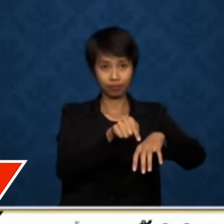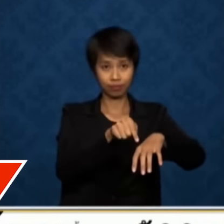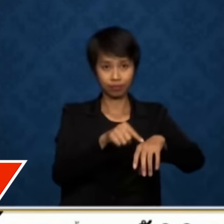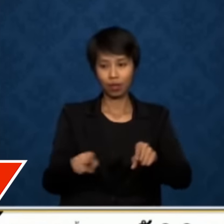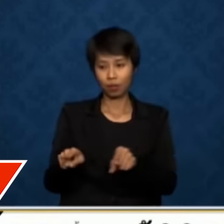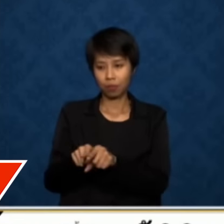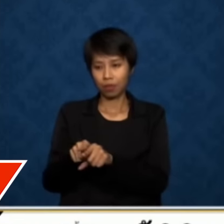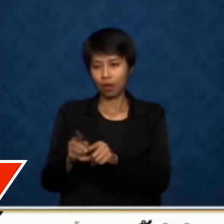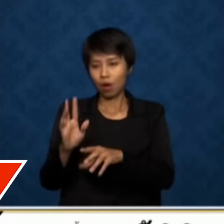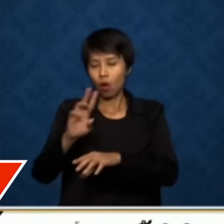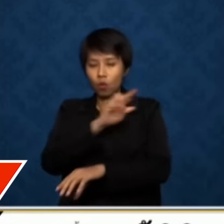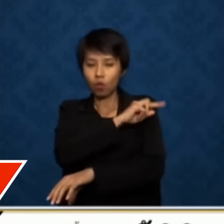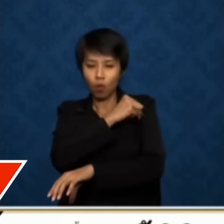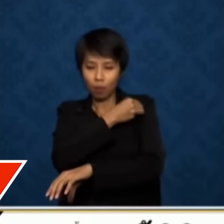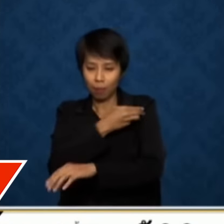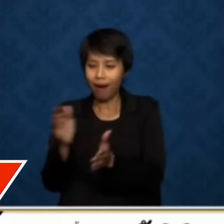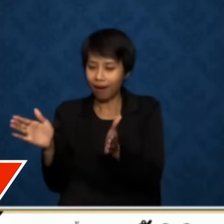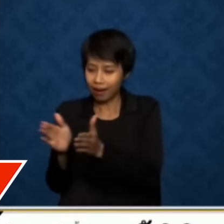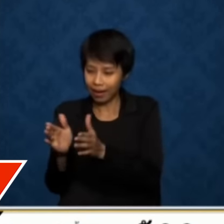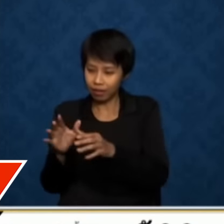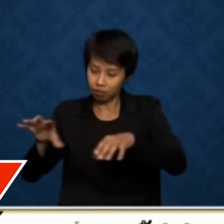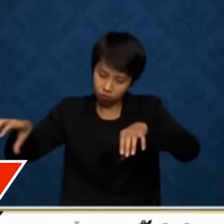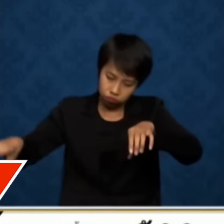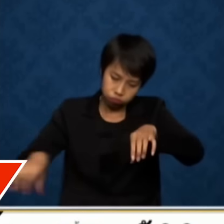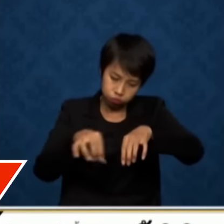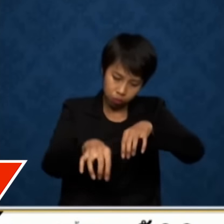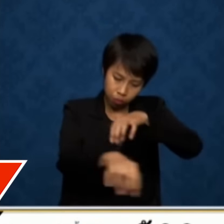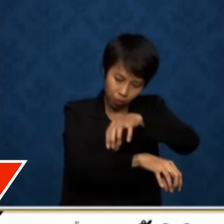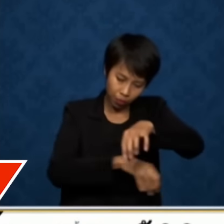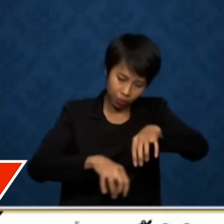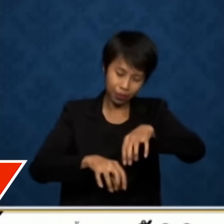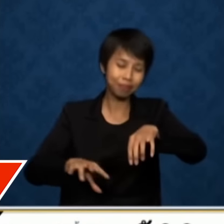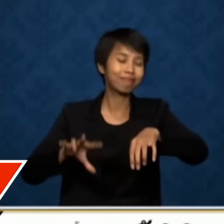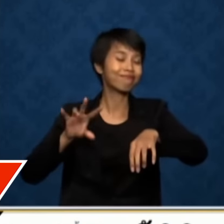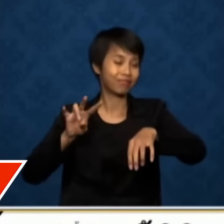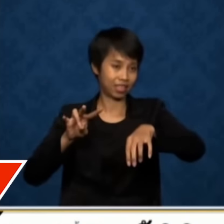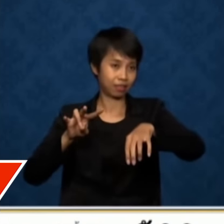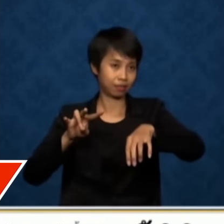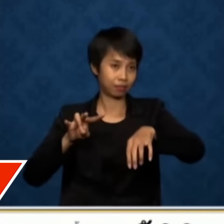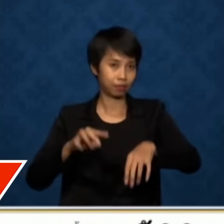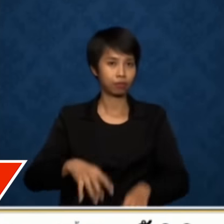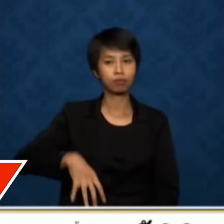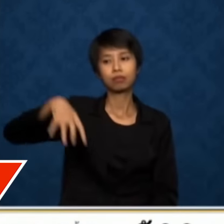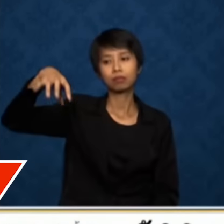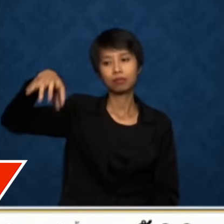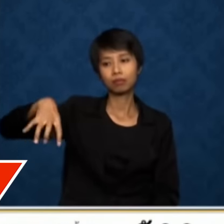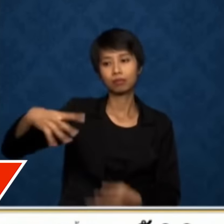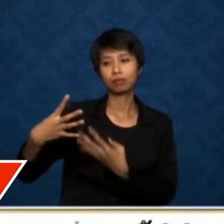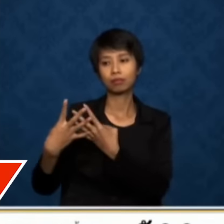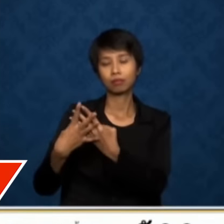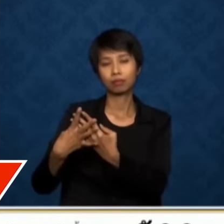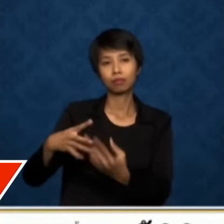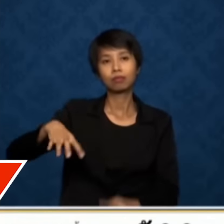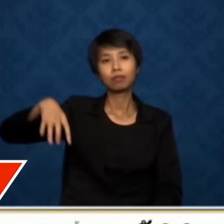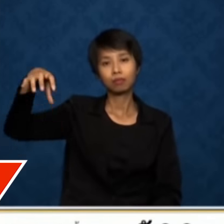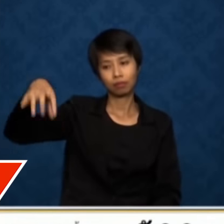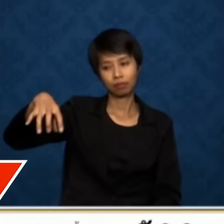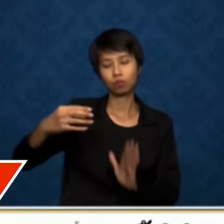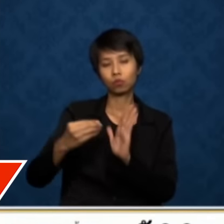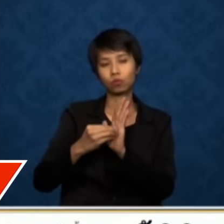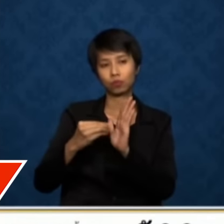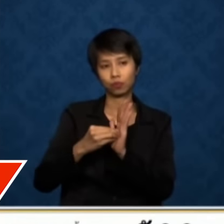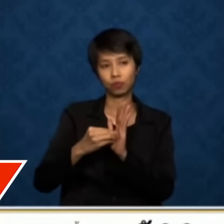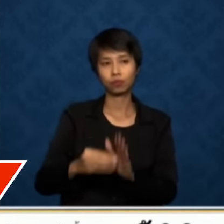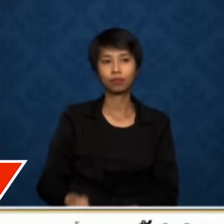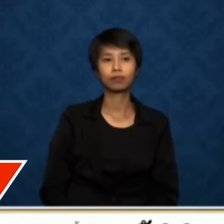าบาลราชทัณฑ์อื่นๆนะเข้ามาถึง7โรงทั่วกรุงเทพมหานครเป็นโรงพยาบาลใหญ่ตั้งอยู่ที่เรือนจำกลางคลองเปรมนะครับก็คือเรือนจำพิเศษกรุงเทพนั่นเอง